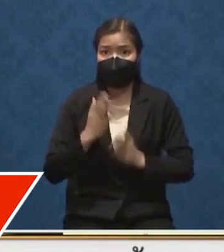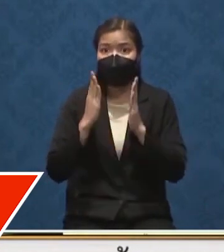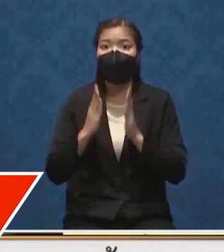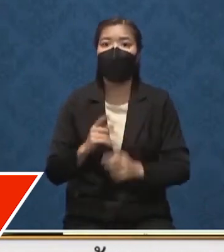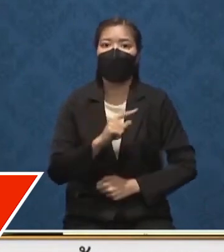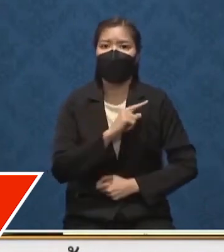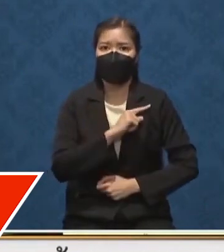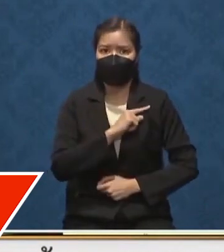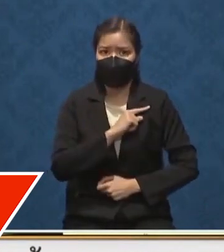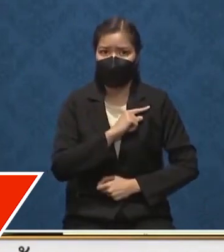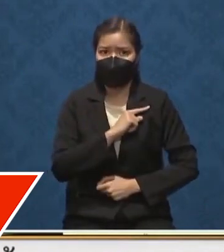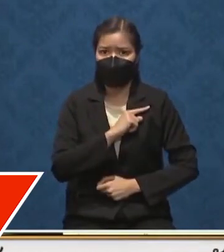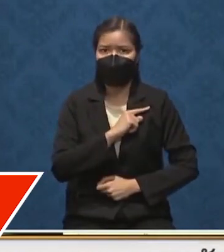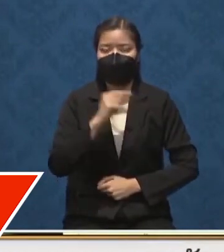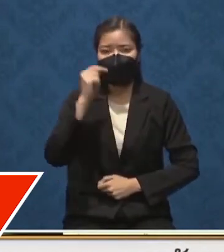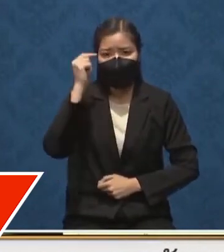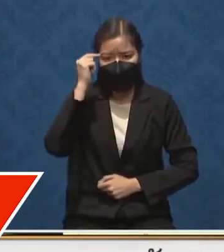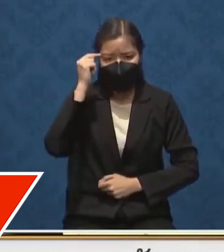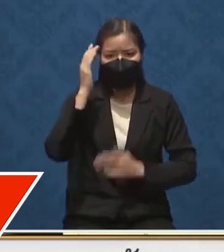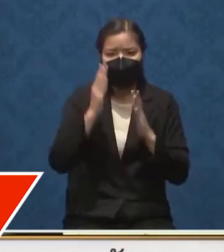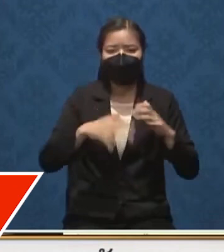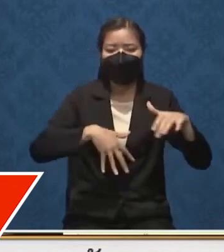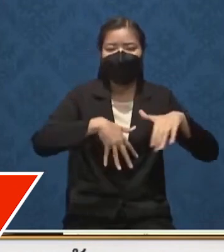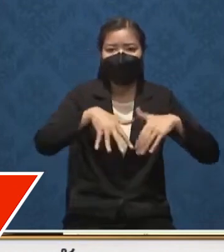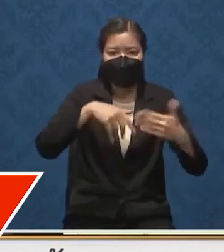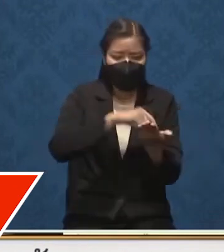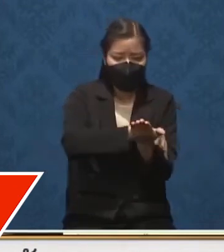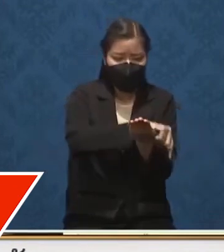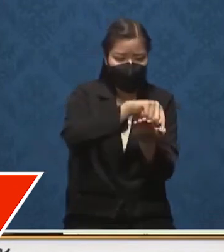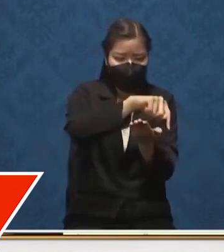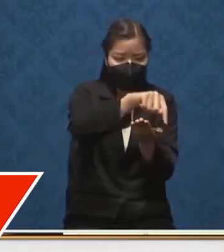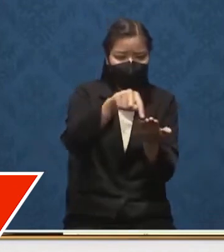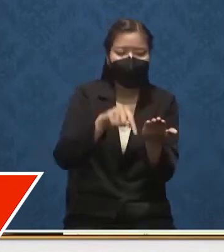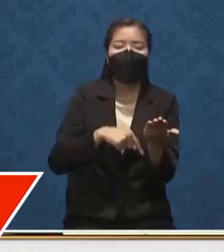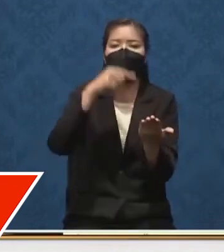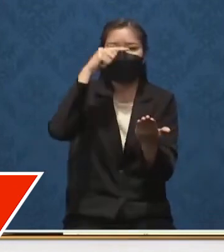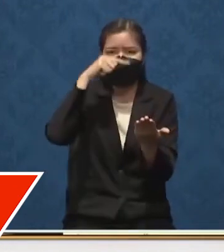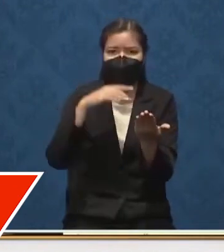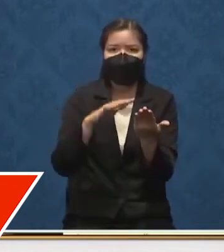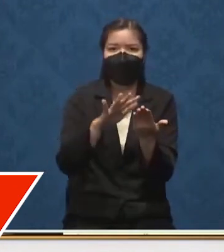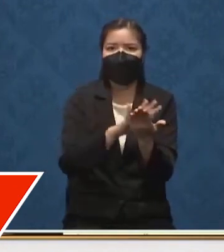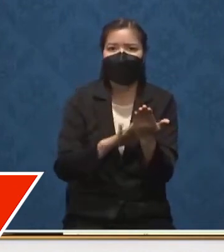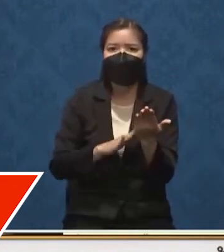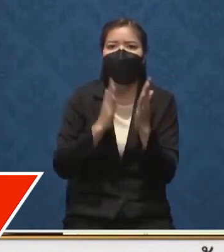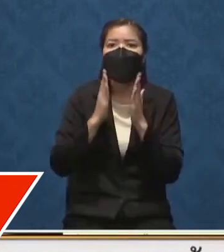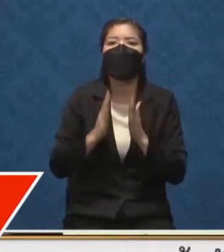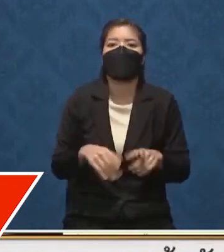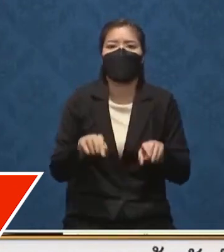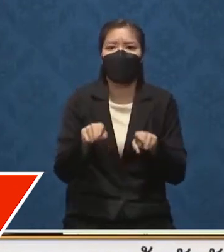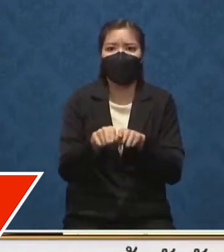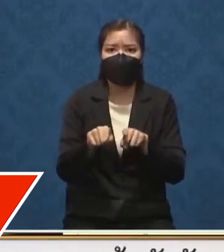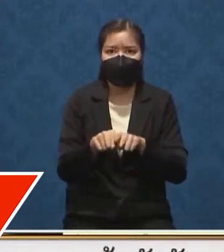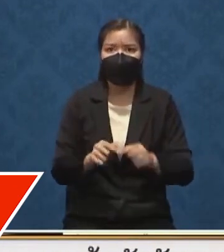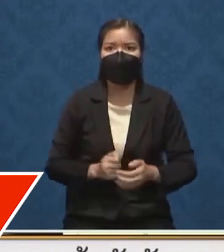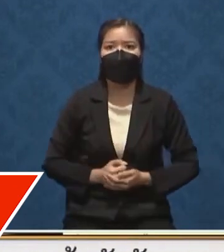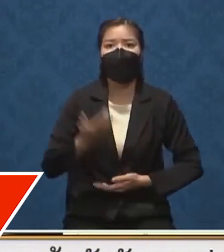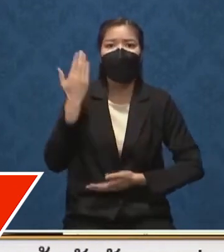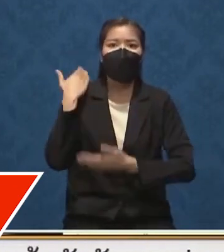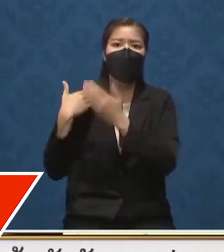คนเหมือนกับเราเป็นคนไทยที่เคยมีประวัติยืนยัน